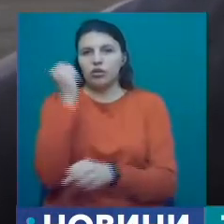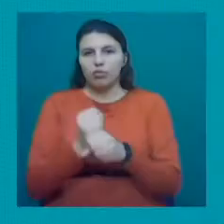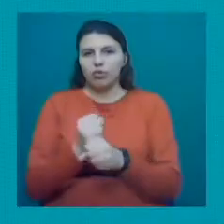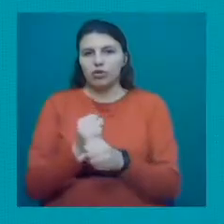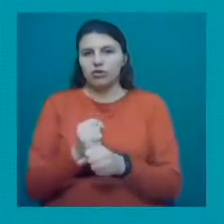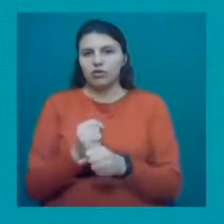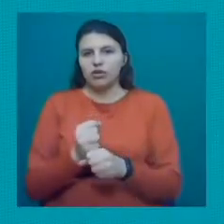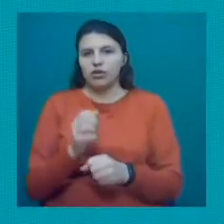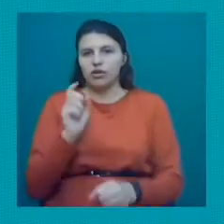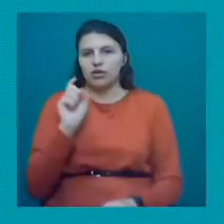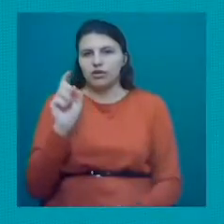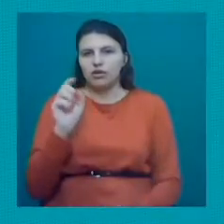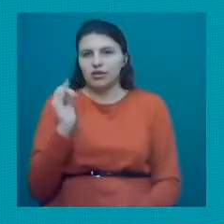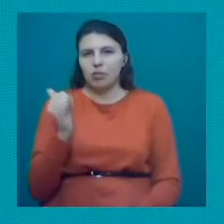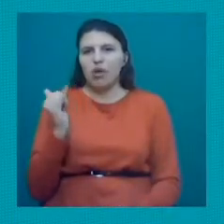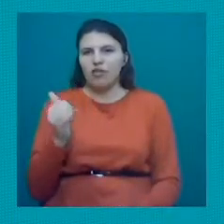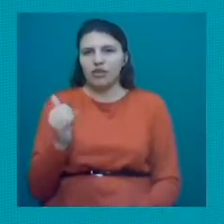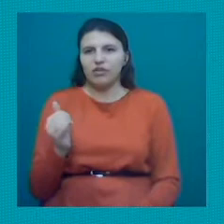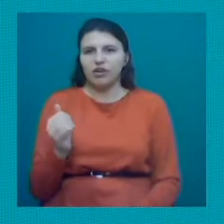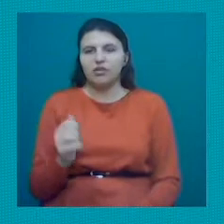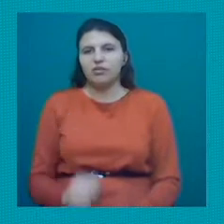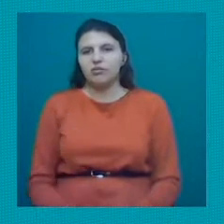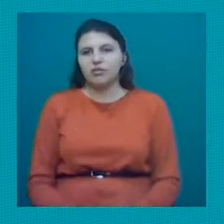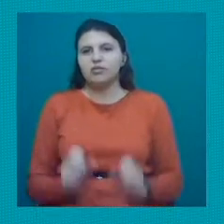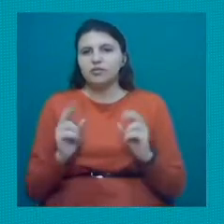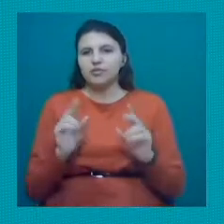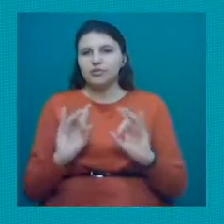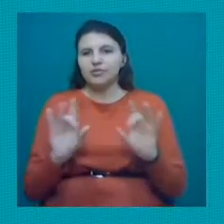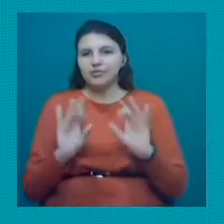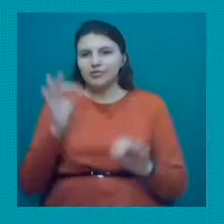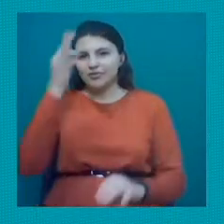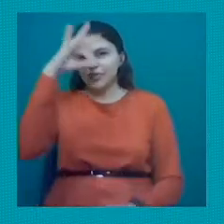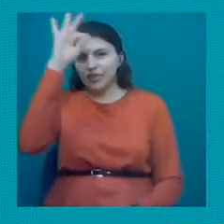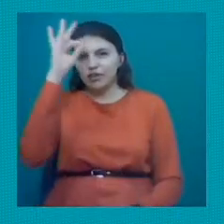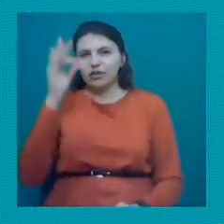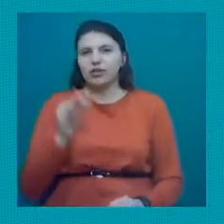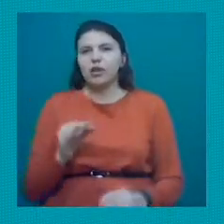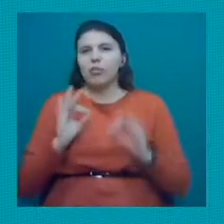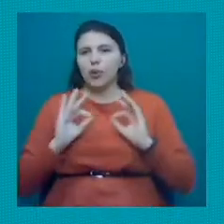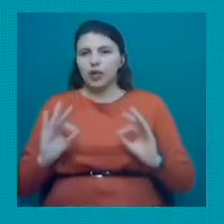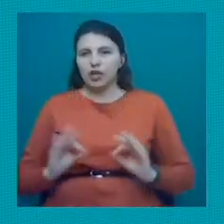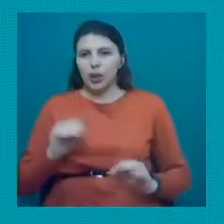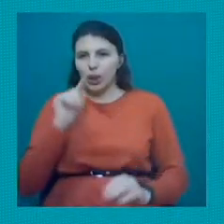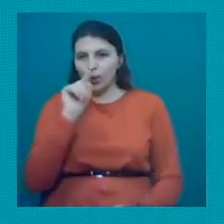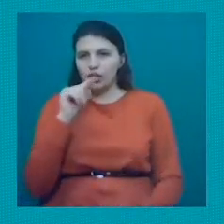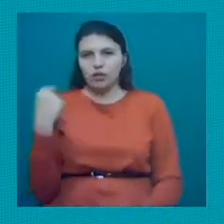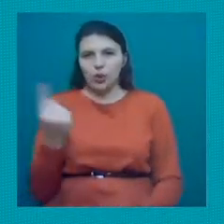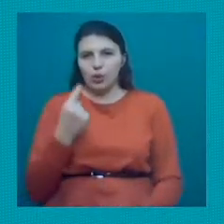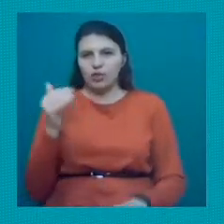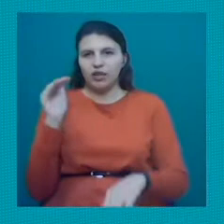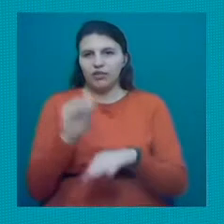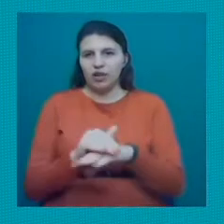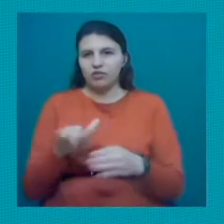комплексу. Як розповіла речниця прокуратури Луганської області Катерина Тиріна, за фактом місцеві